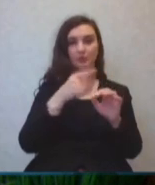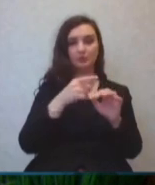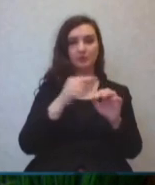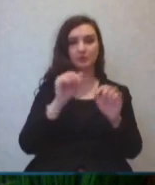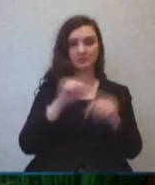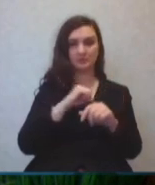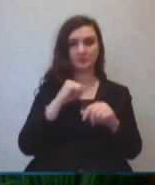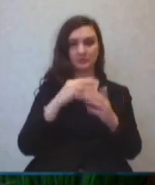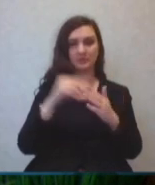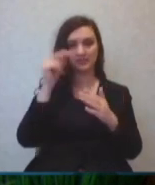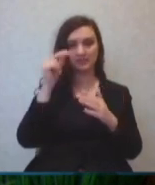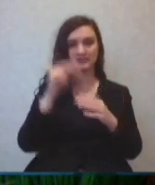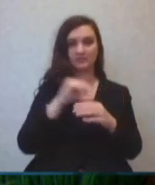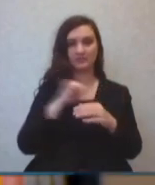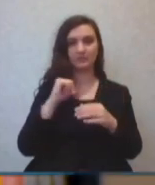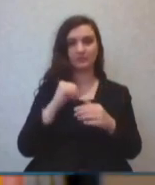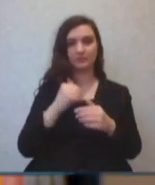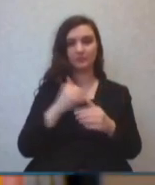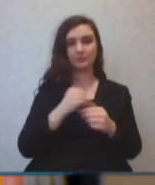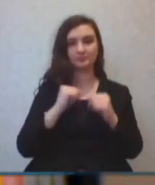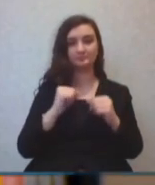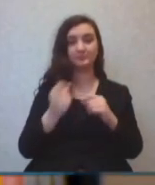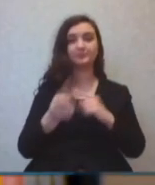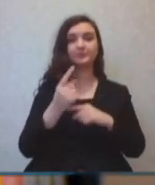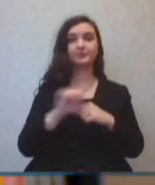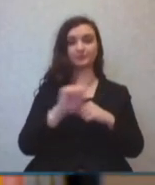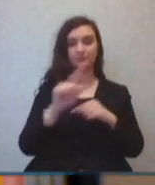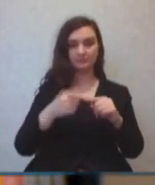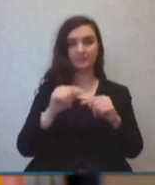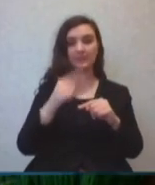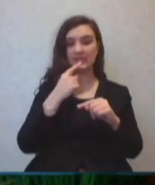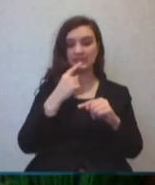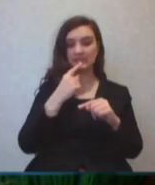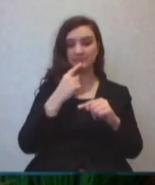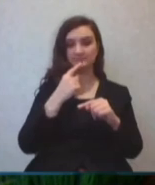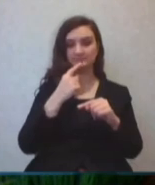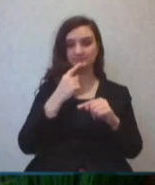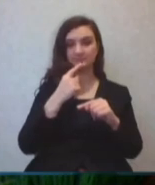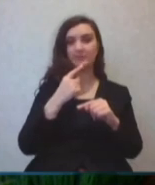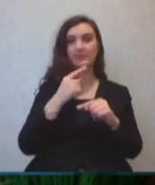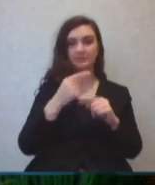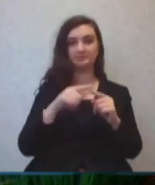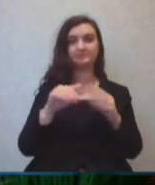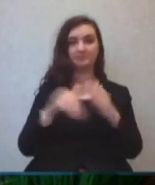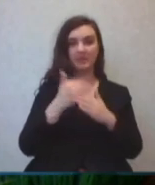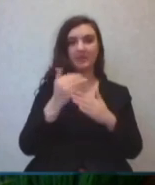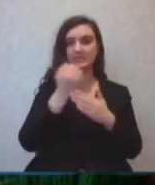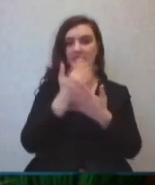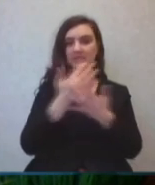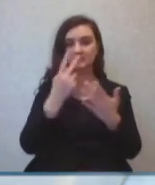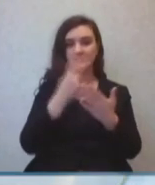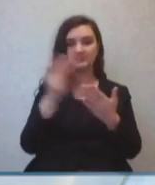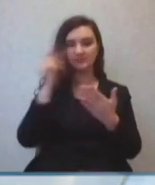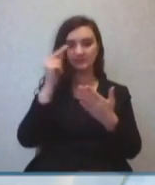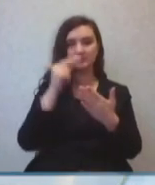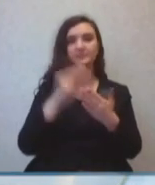შეიძლება თქვენ დაისწავლოთ და თქვენ მოინდომოთ, აღმოჩნდა, რომ აი ენის ვარიანტი, ახალი საგნის ათვისება და